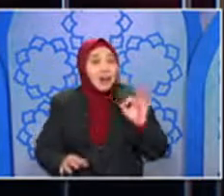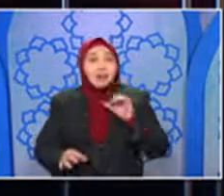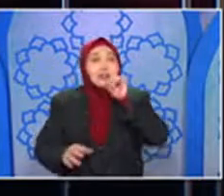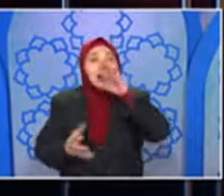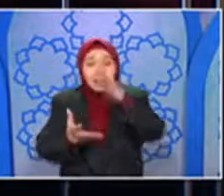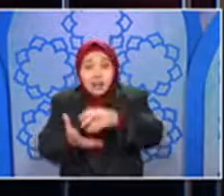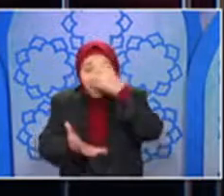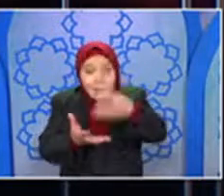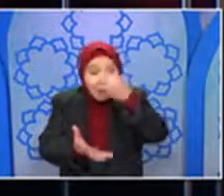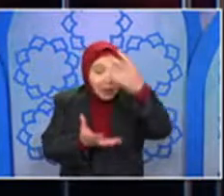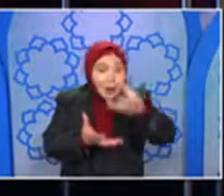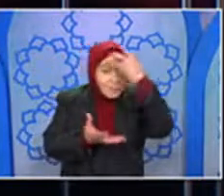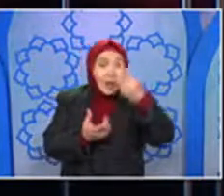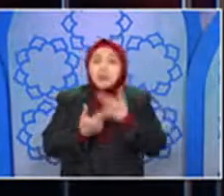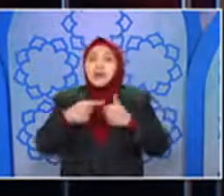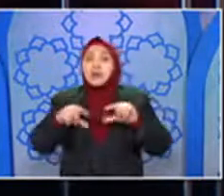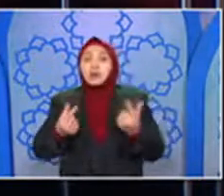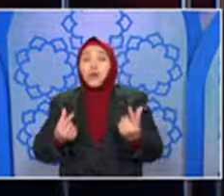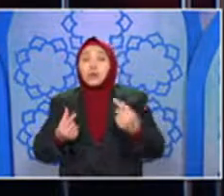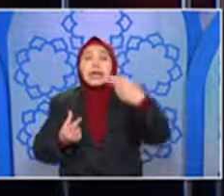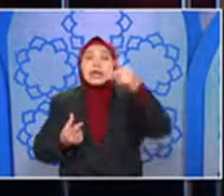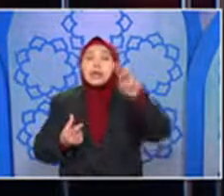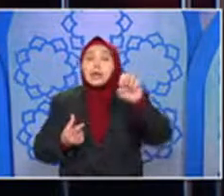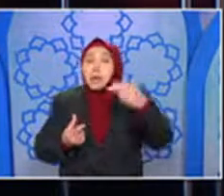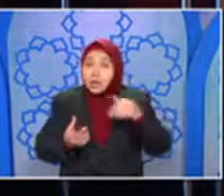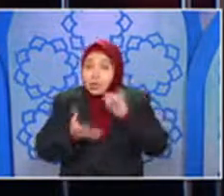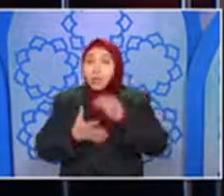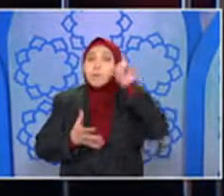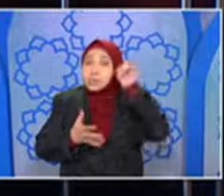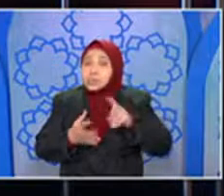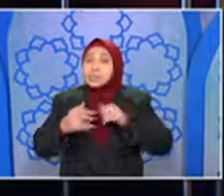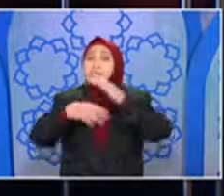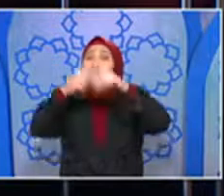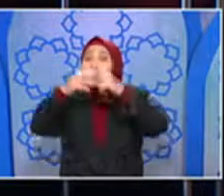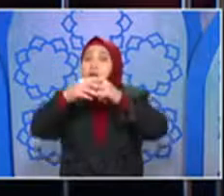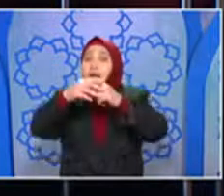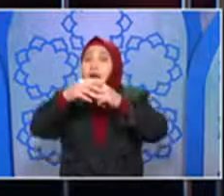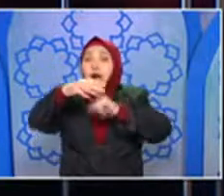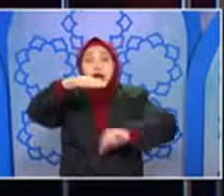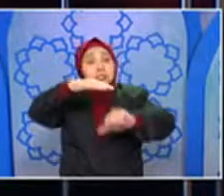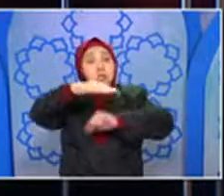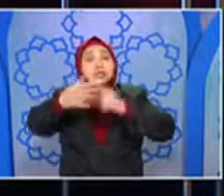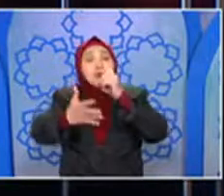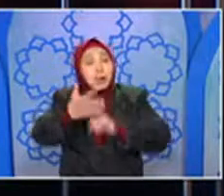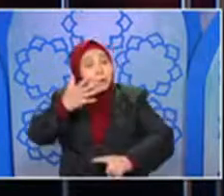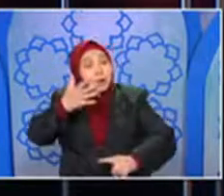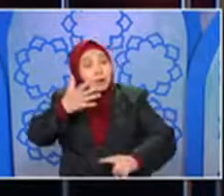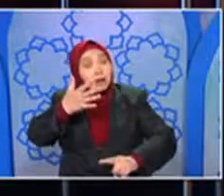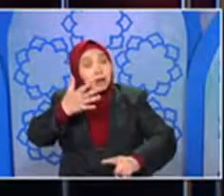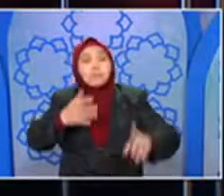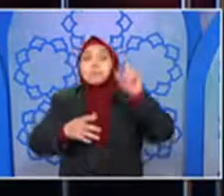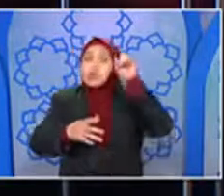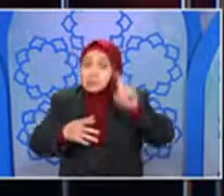daripada Al-Quran. So, hikmah itu mesti dibina. Paksinya, fundamentalnya atau foundation dia